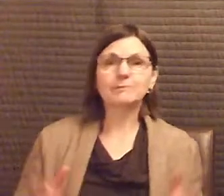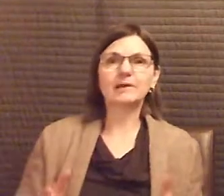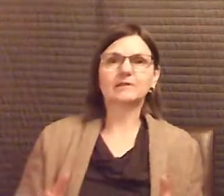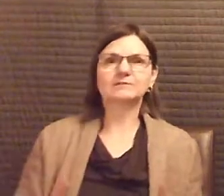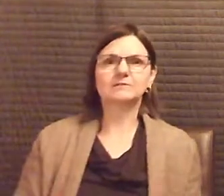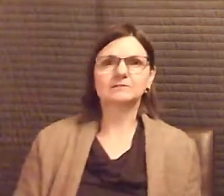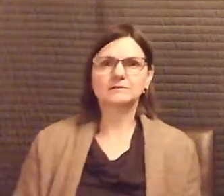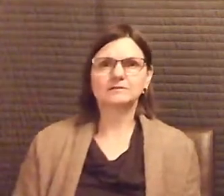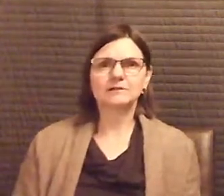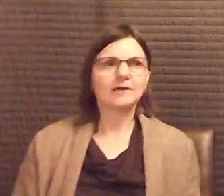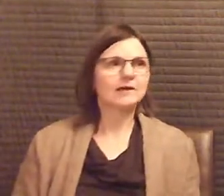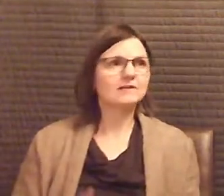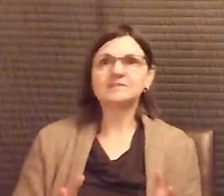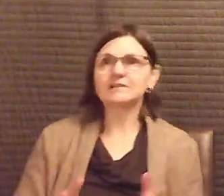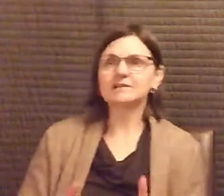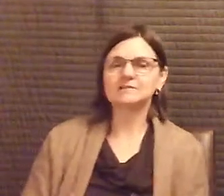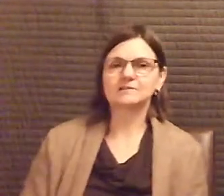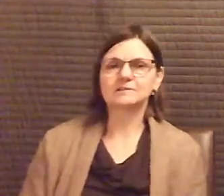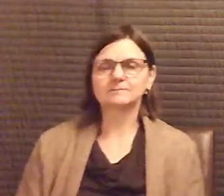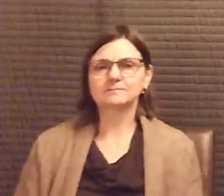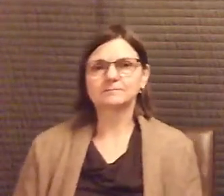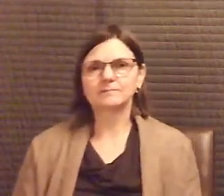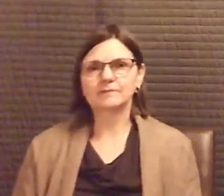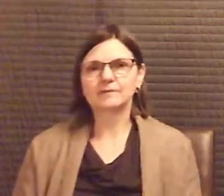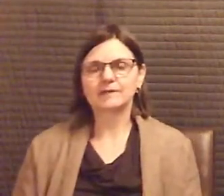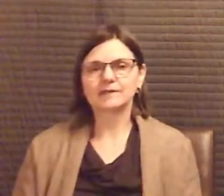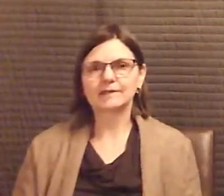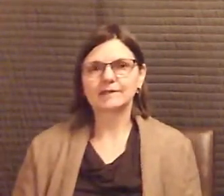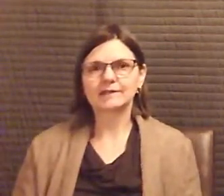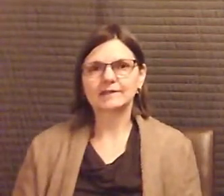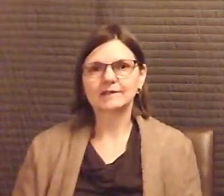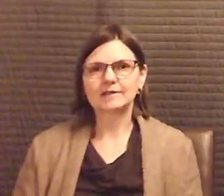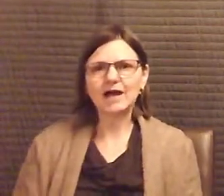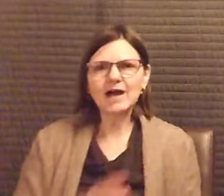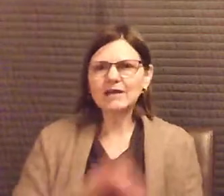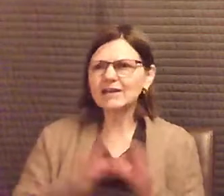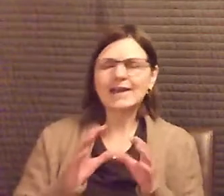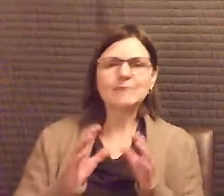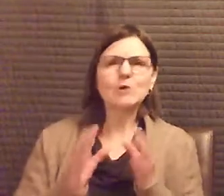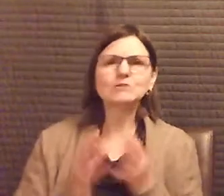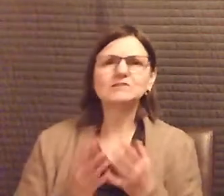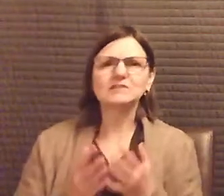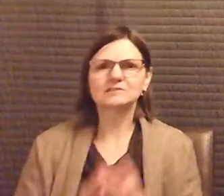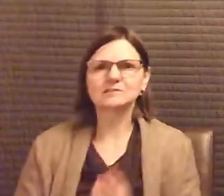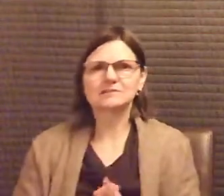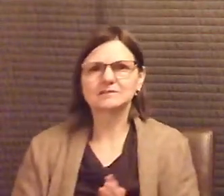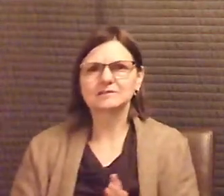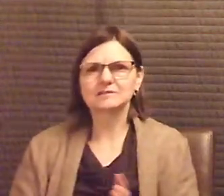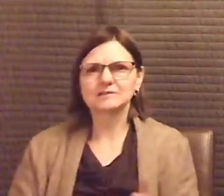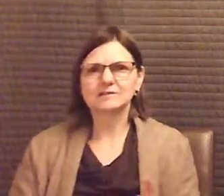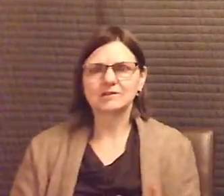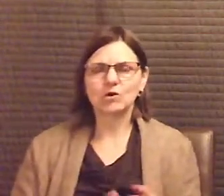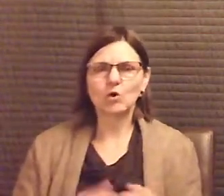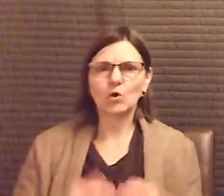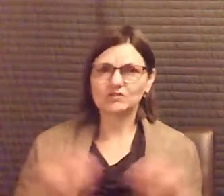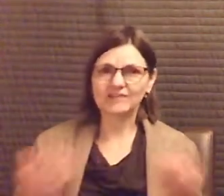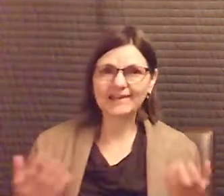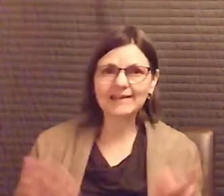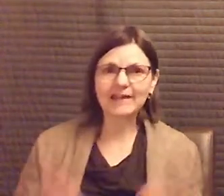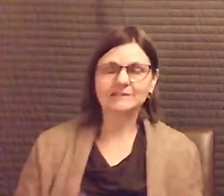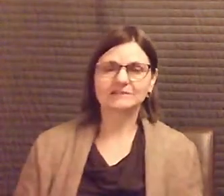is dan perplex stress en het is ook times ook imotions alle emoties in security